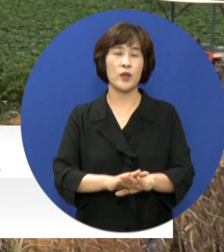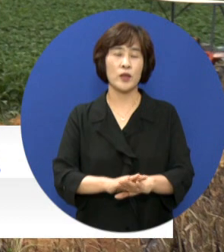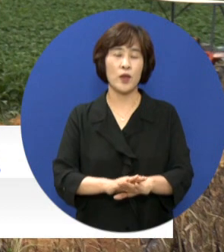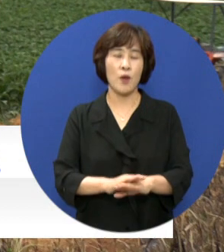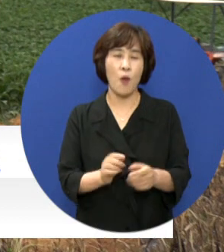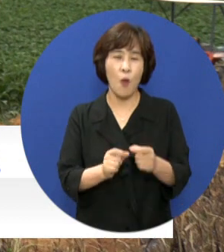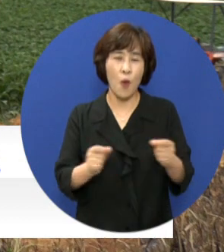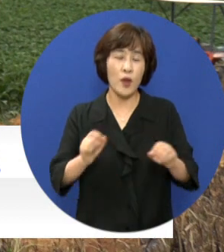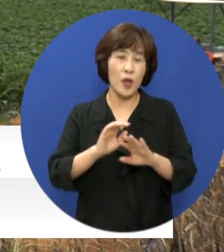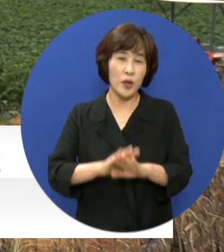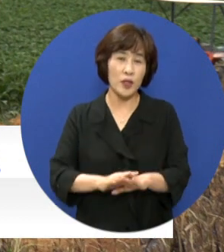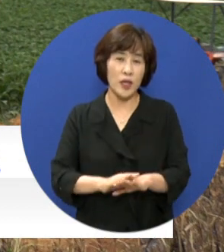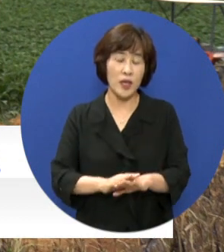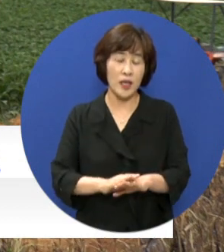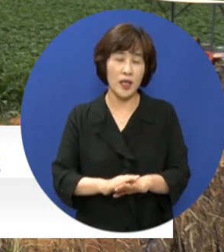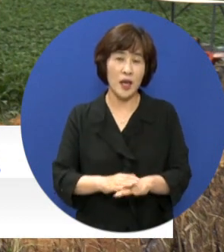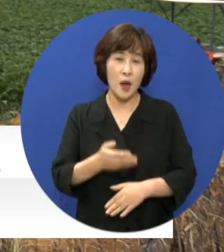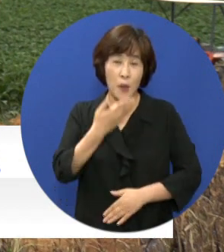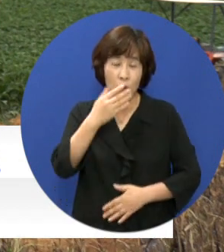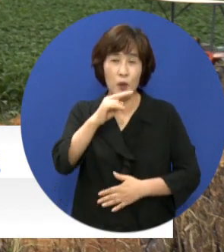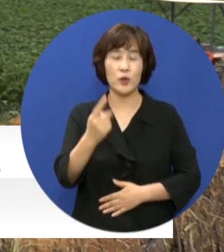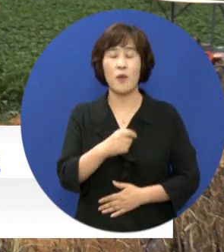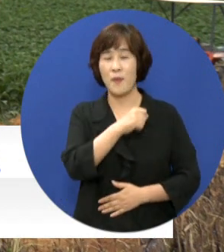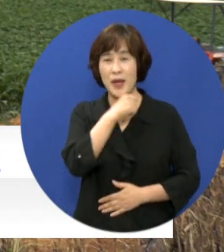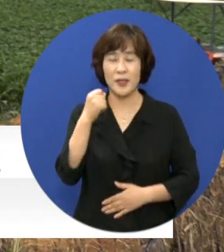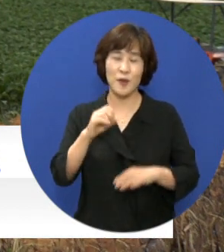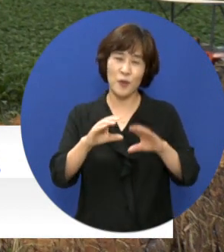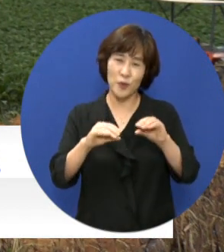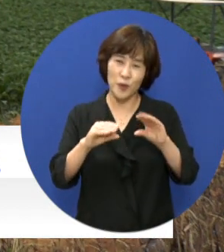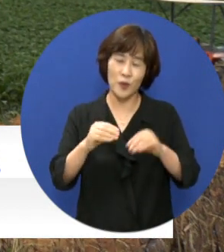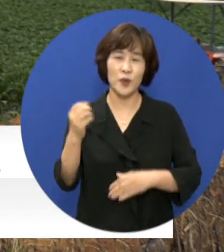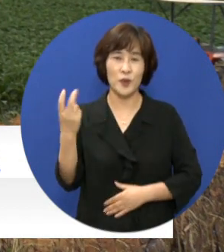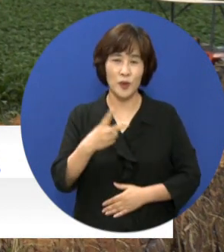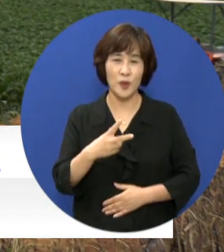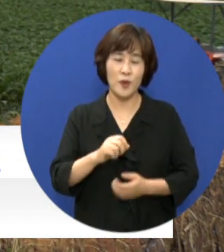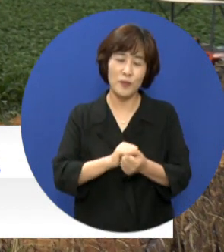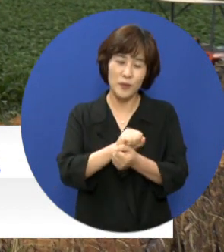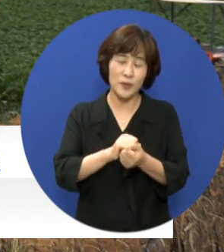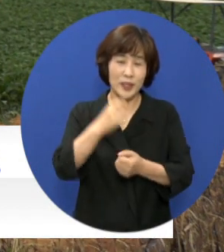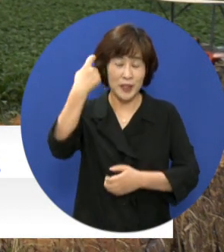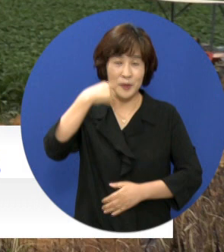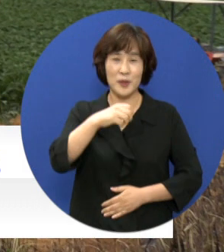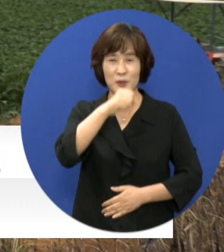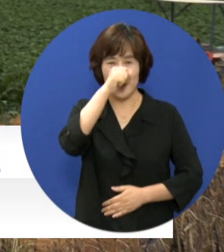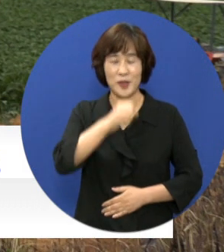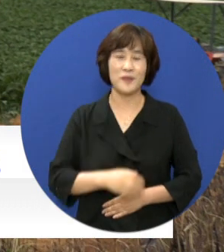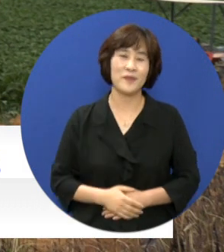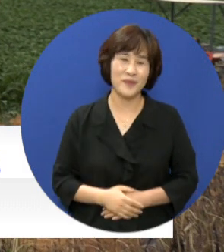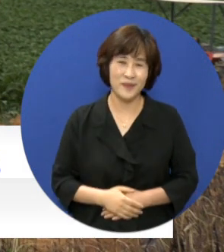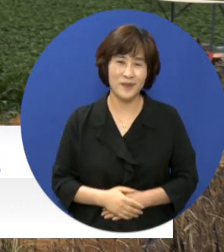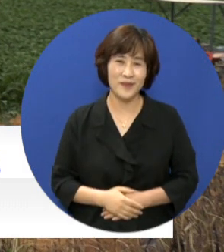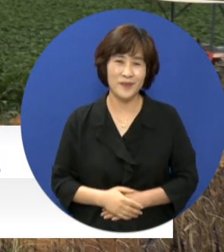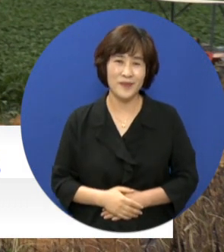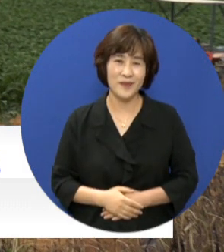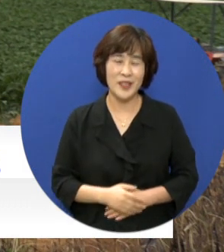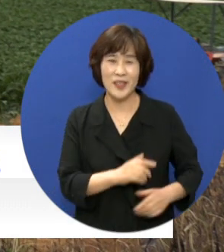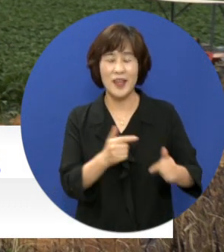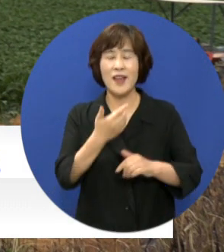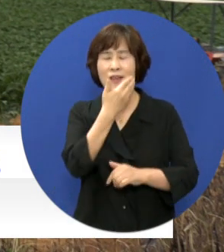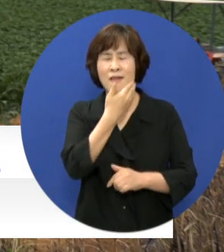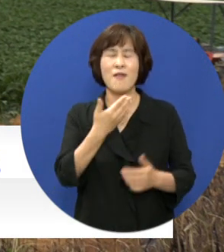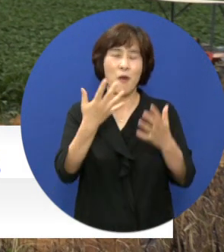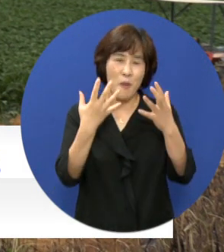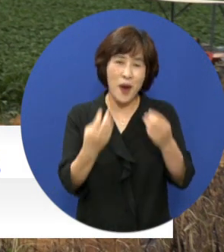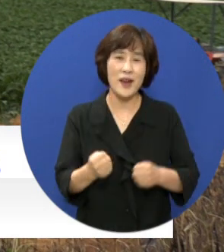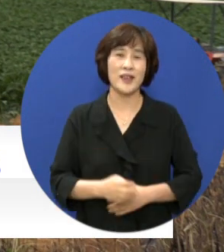먹어도 곡 막아 말랑 가리고 맛이 좋고 으 식감도 좋고 아주 영영